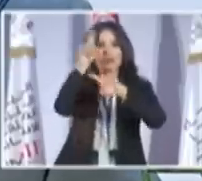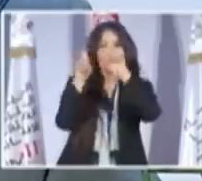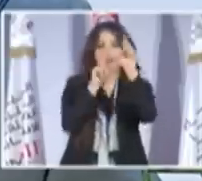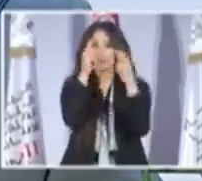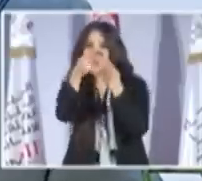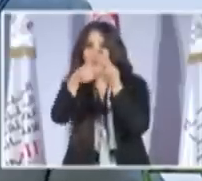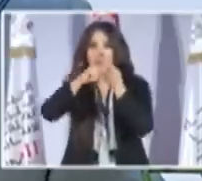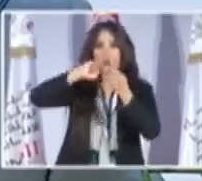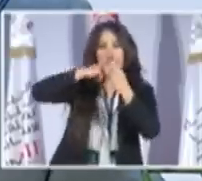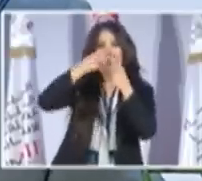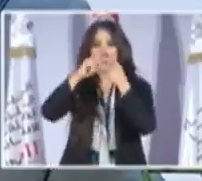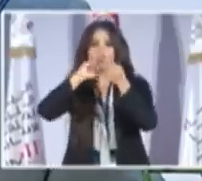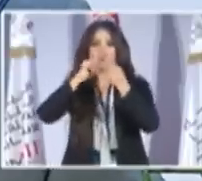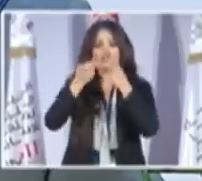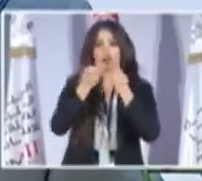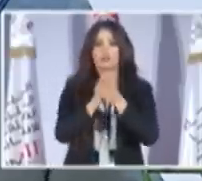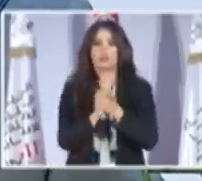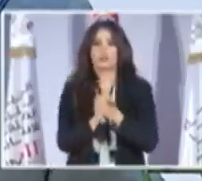اه